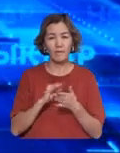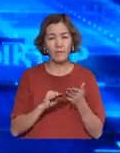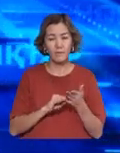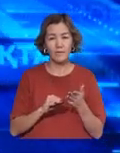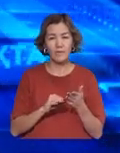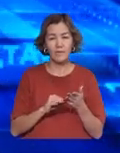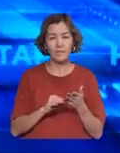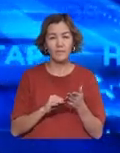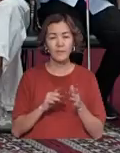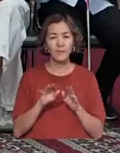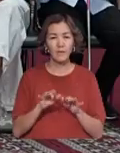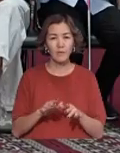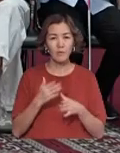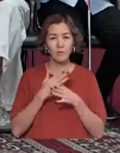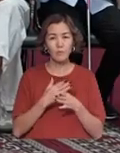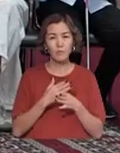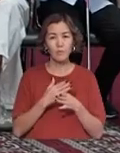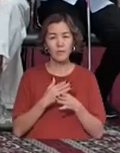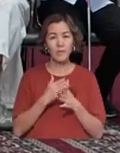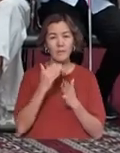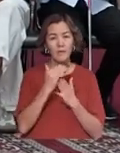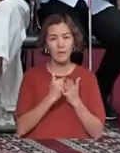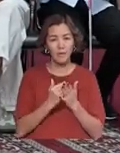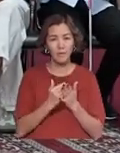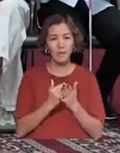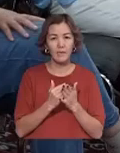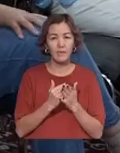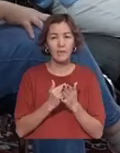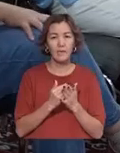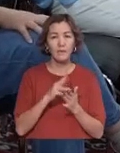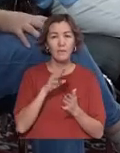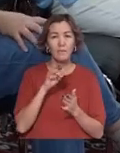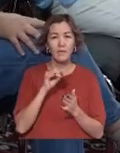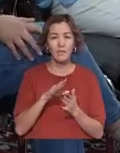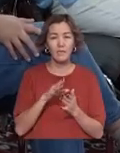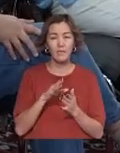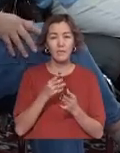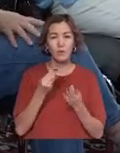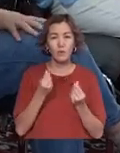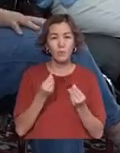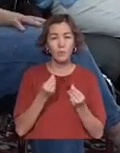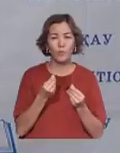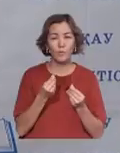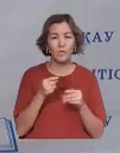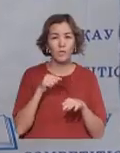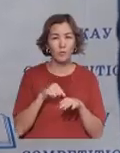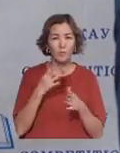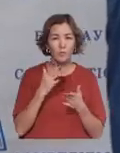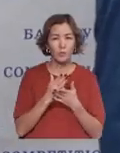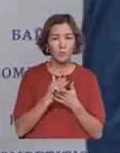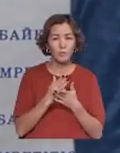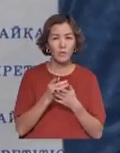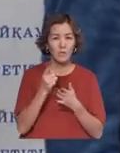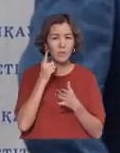написание текста на компьютере с помощью специализированной программы, определение номиналов монет и купюр на ощупь и с помощью